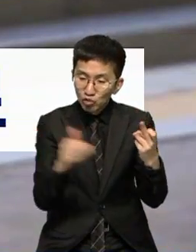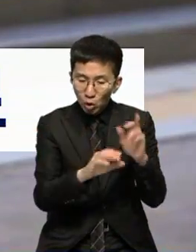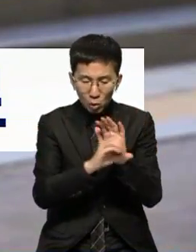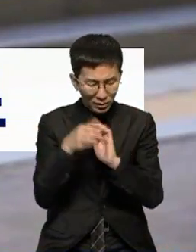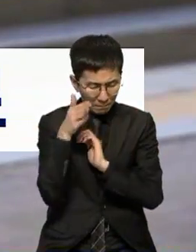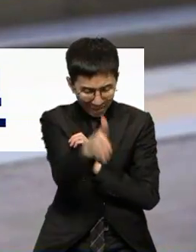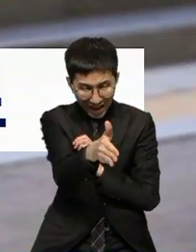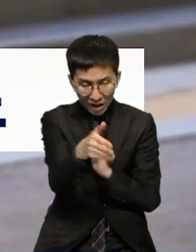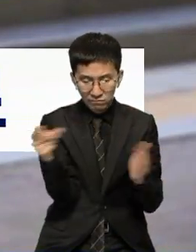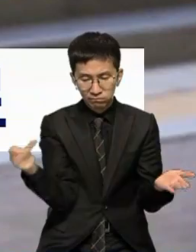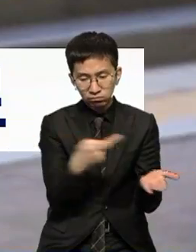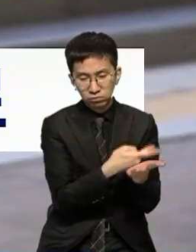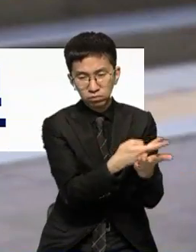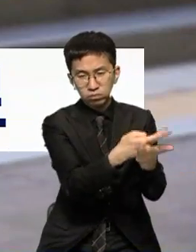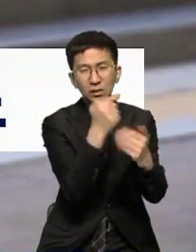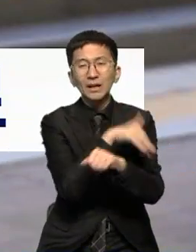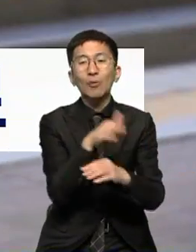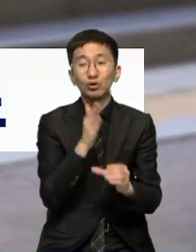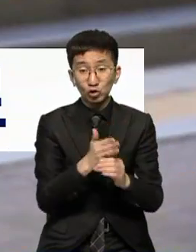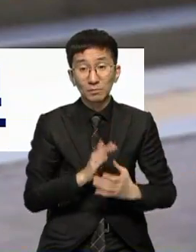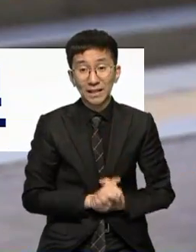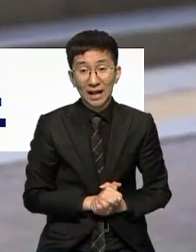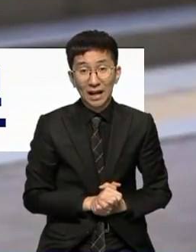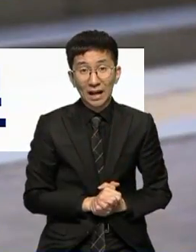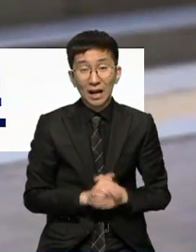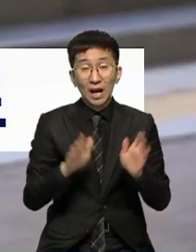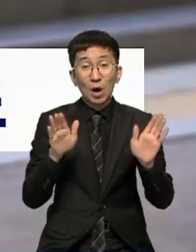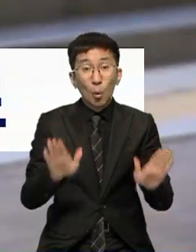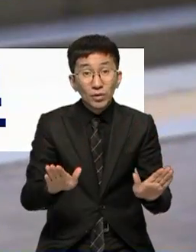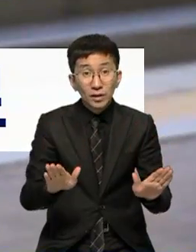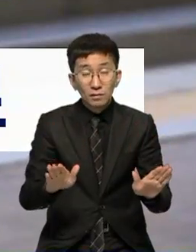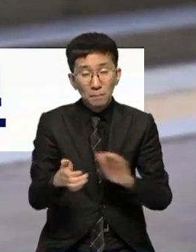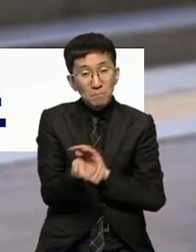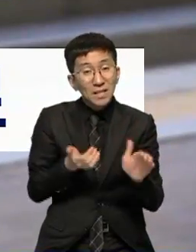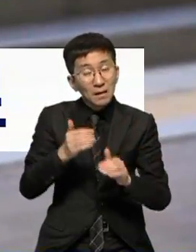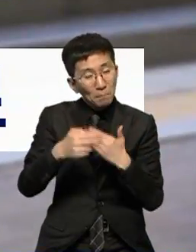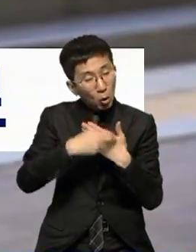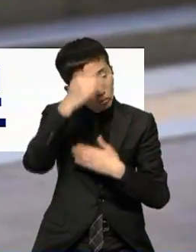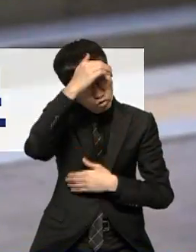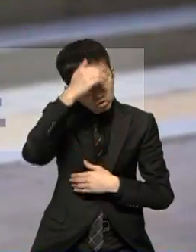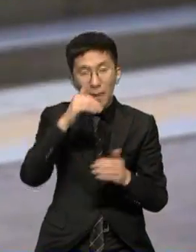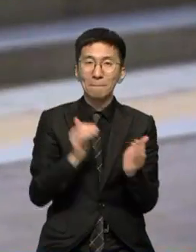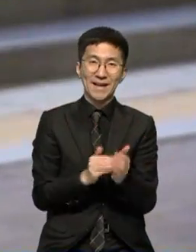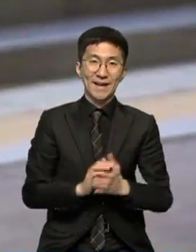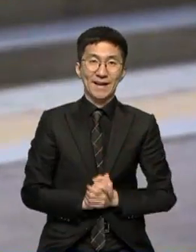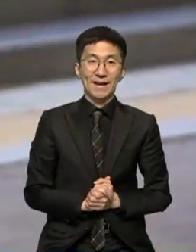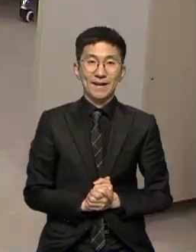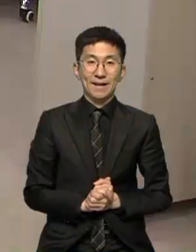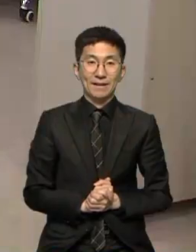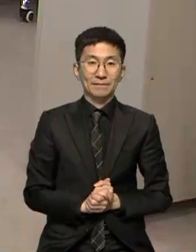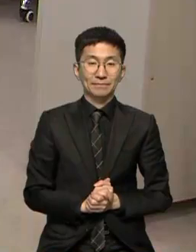환자 치료를 위해 사용할 예정입니다. 제가 오늘 미리 병원을 한번 둘러봤습니다.